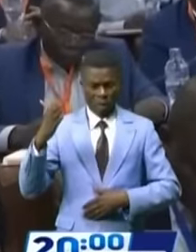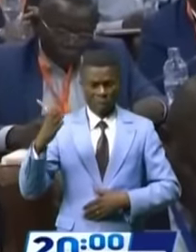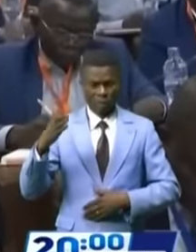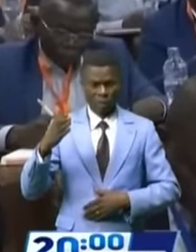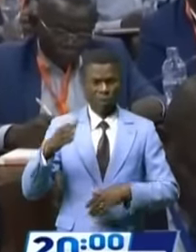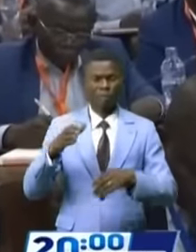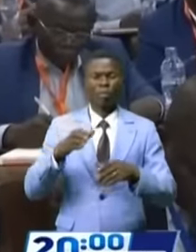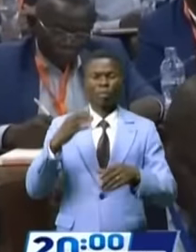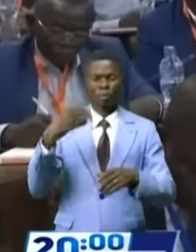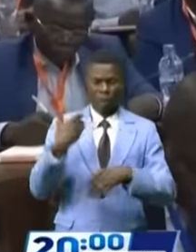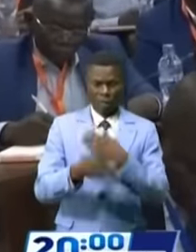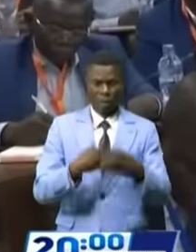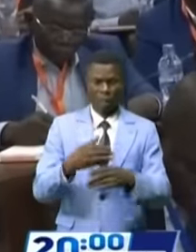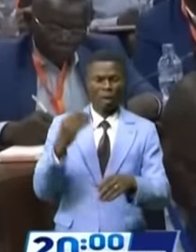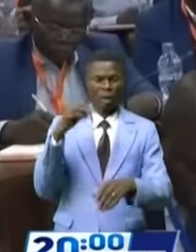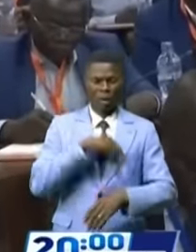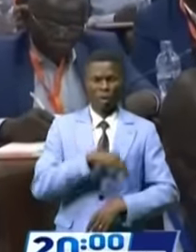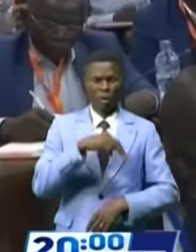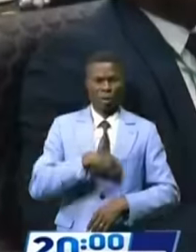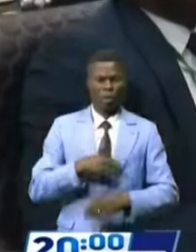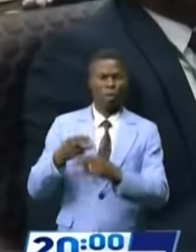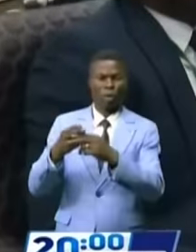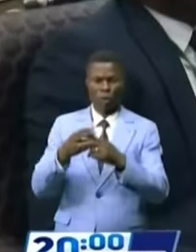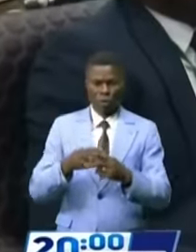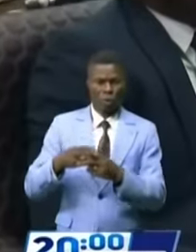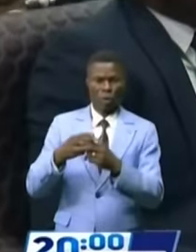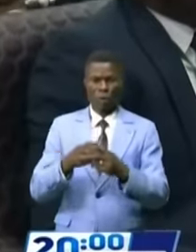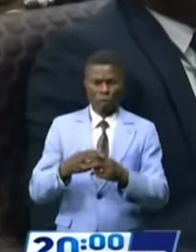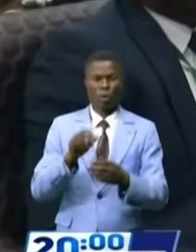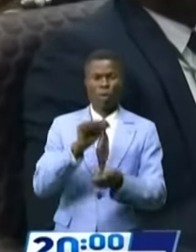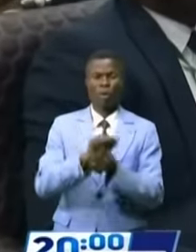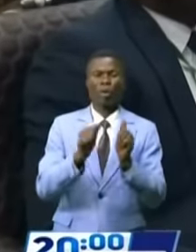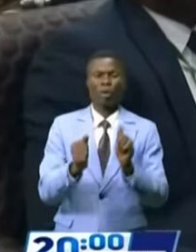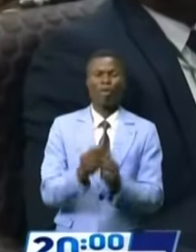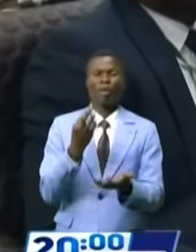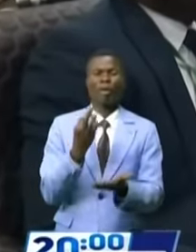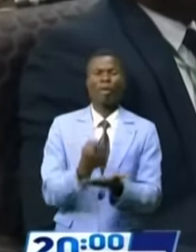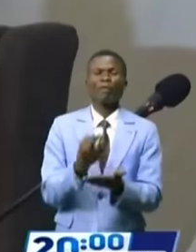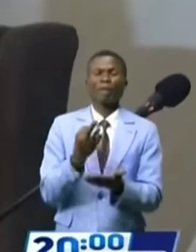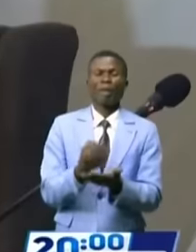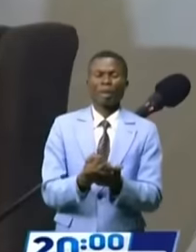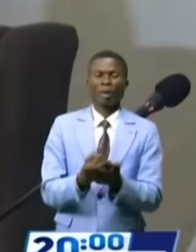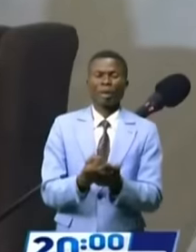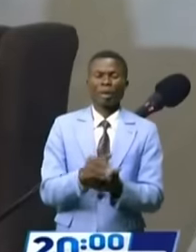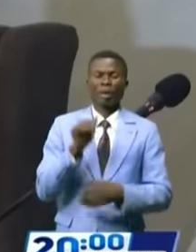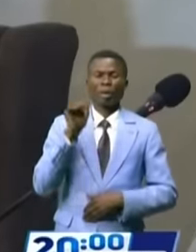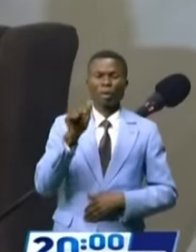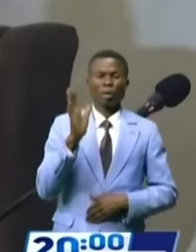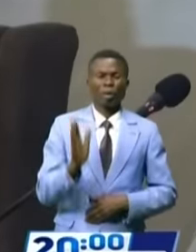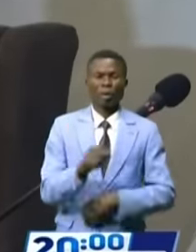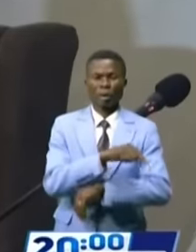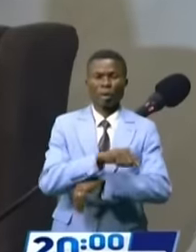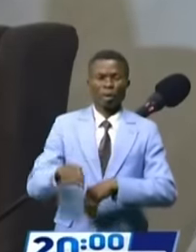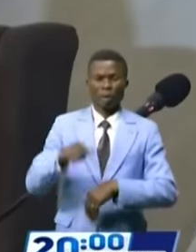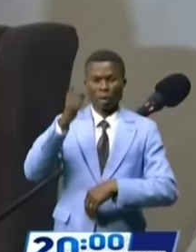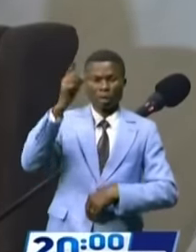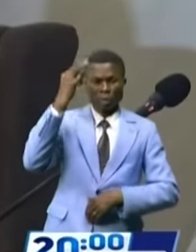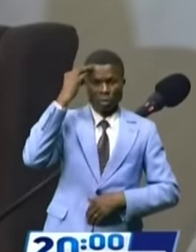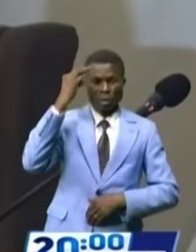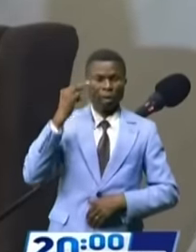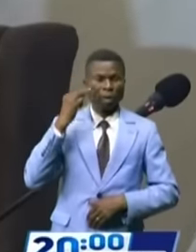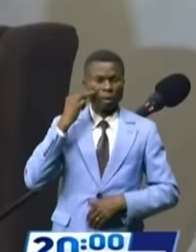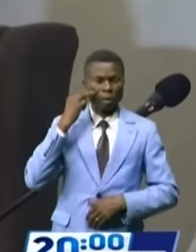exercer la mission de surveillance de la situation financière. Le directeur du cabinet du Premier